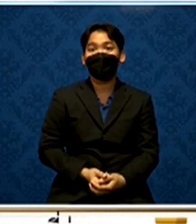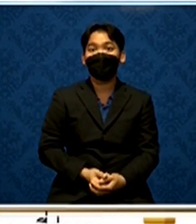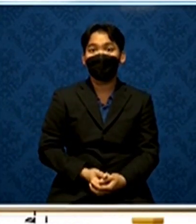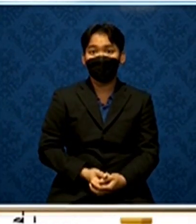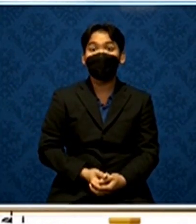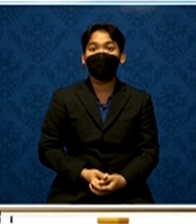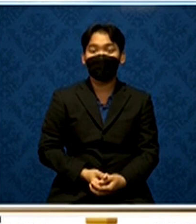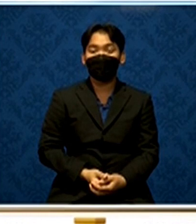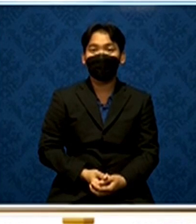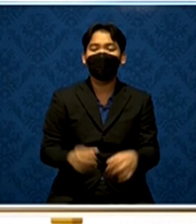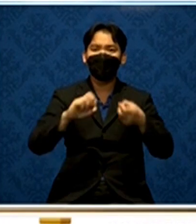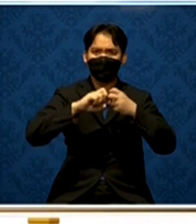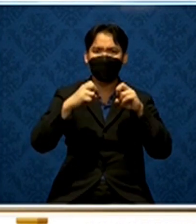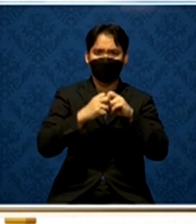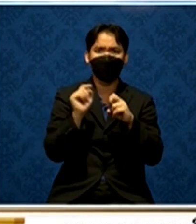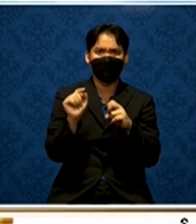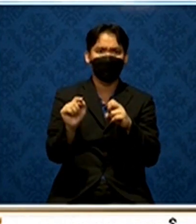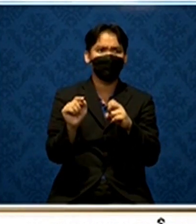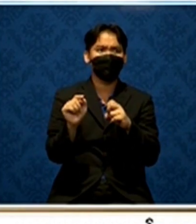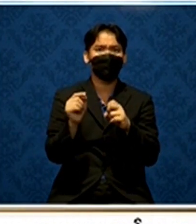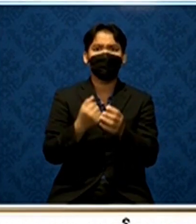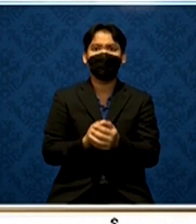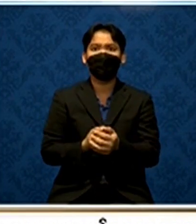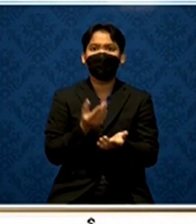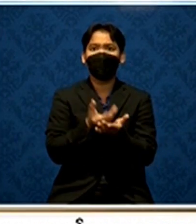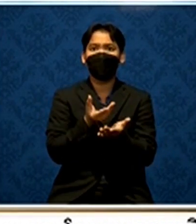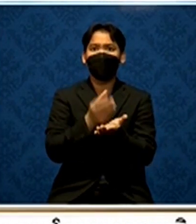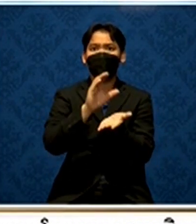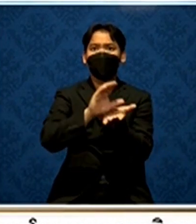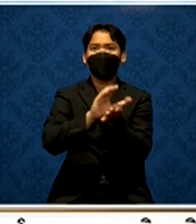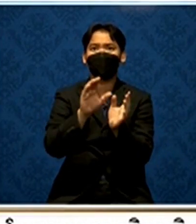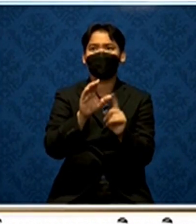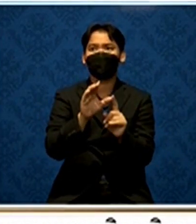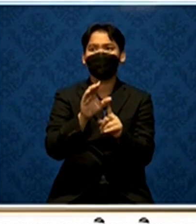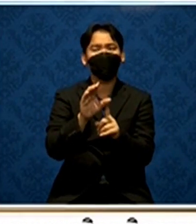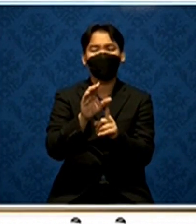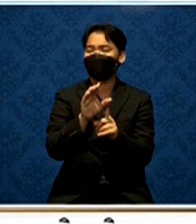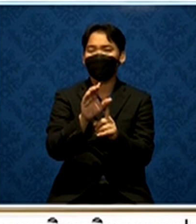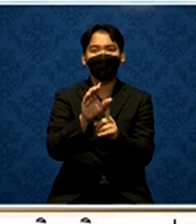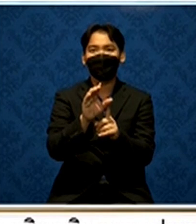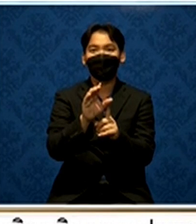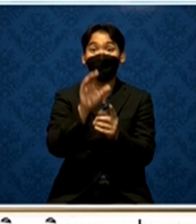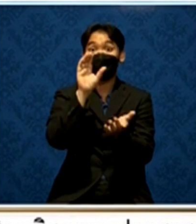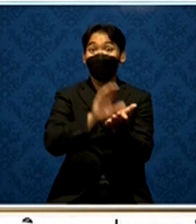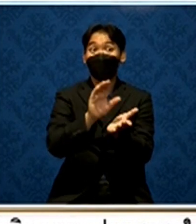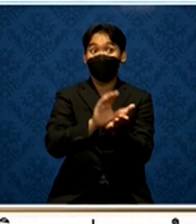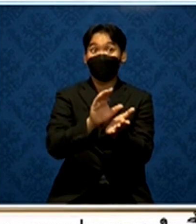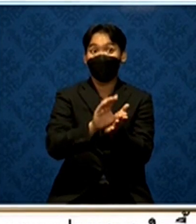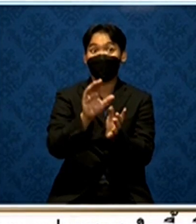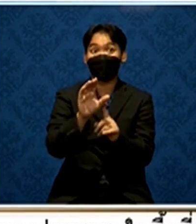ปัญหาที่เกิดขึ้นของงบประมาณของสปสช.ที่เกิดผ่านมานี้งบประมาณสปสช.มอบ